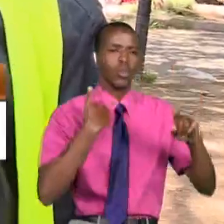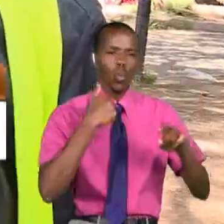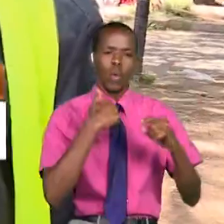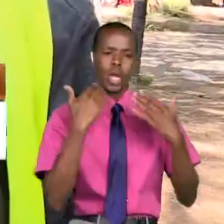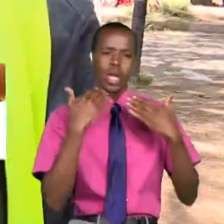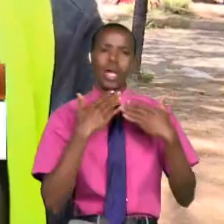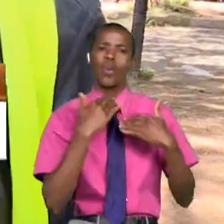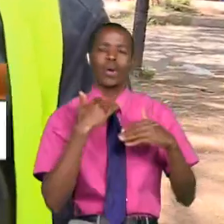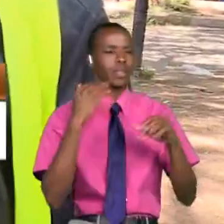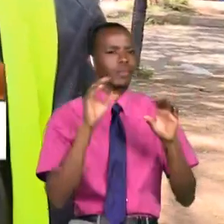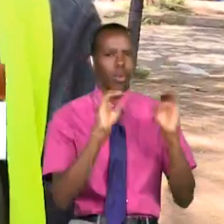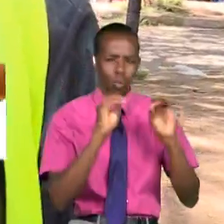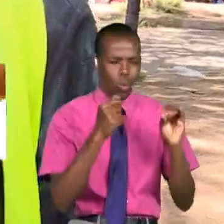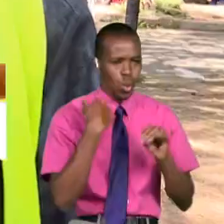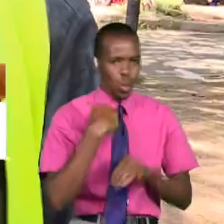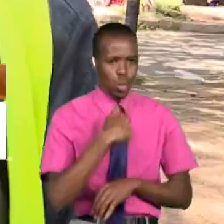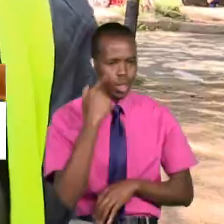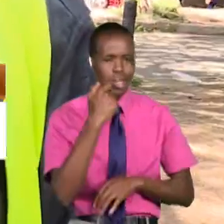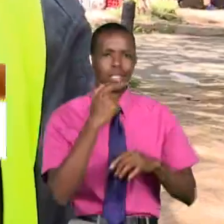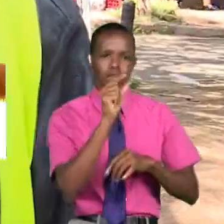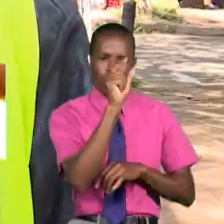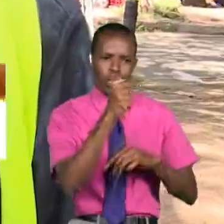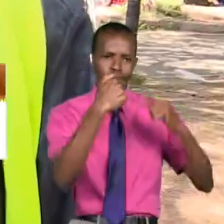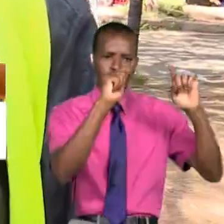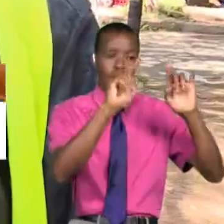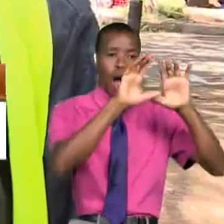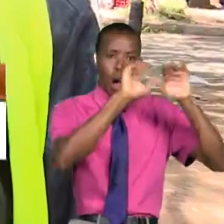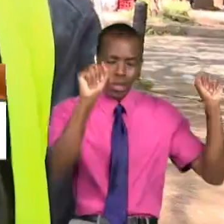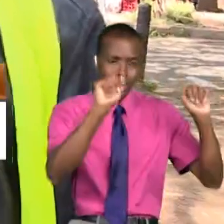Tunaona maoni ya individual, because kulingana na rais, hata